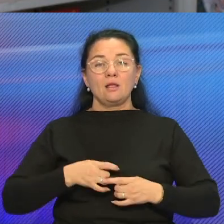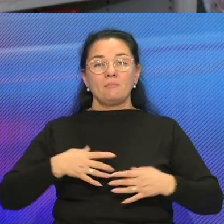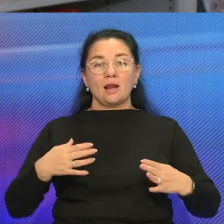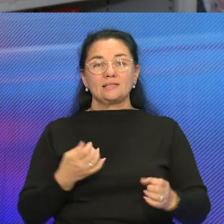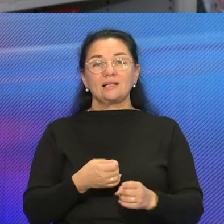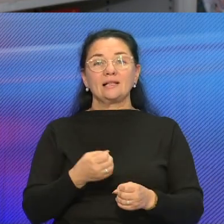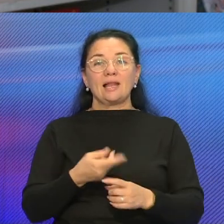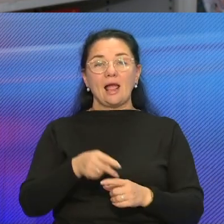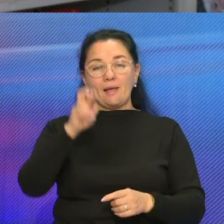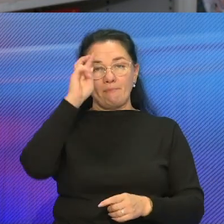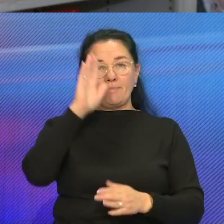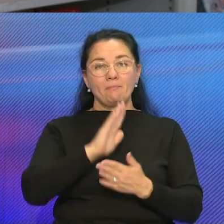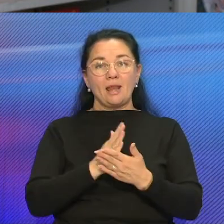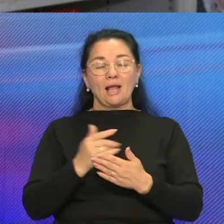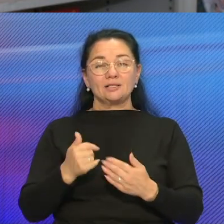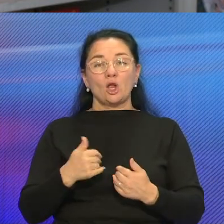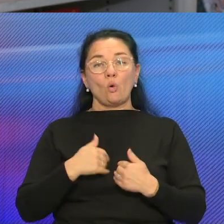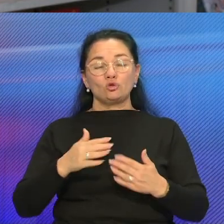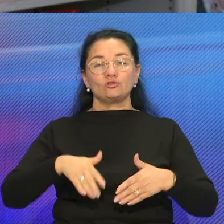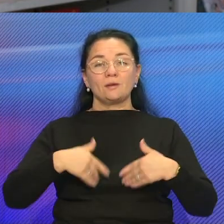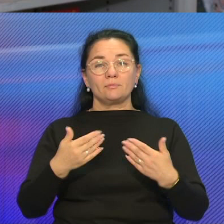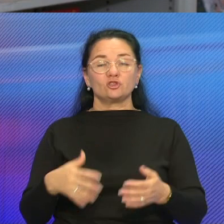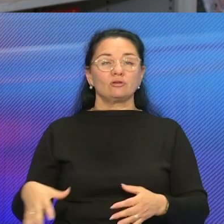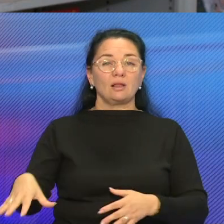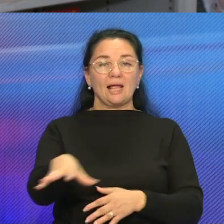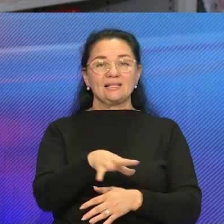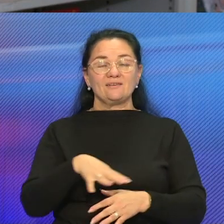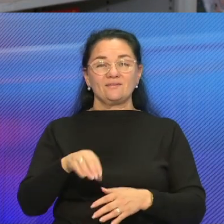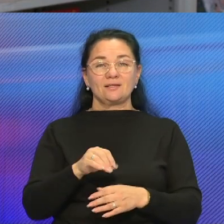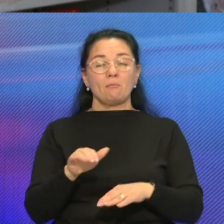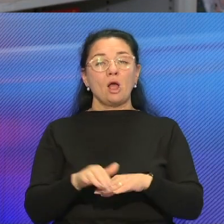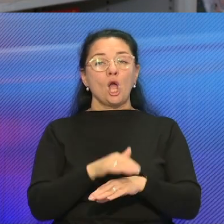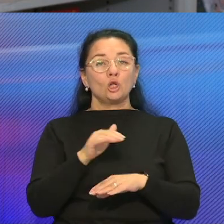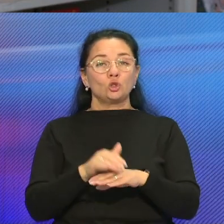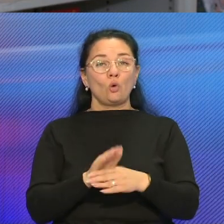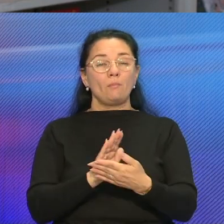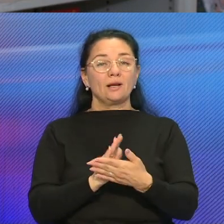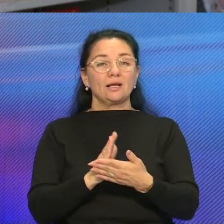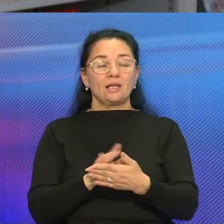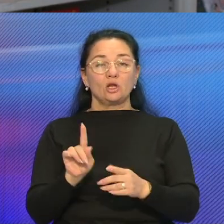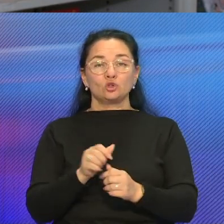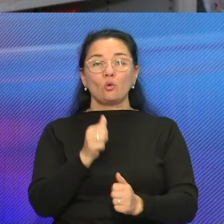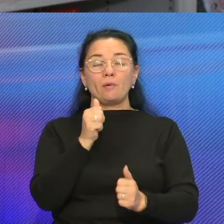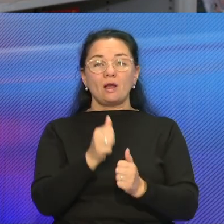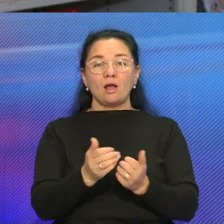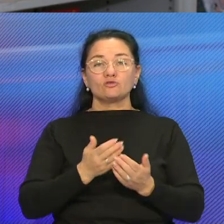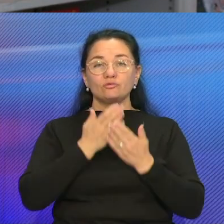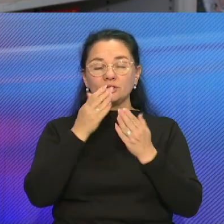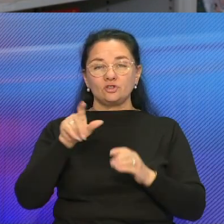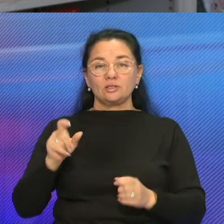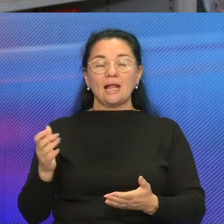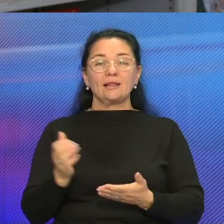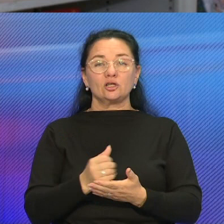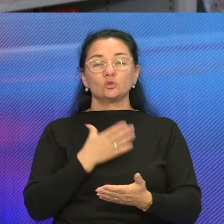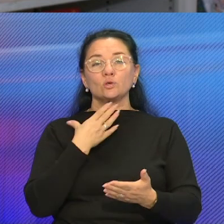Мне хочацца пажадаць ўсім добрых кніг, каб кожна чытач знайшоў мінавіта сваё